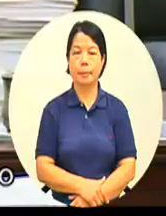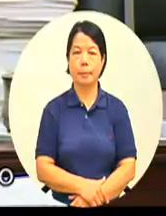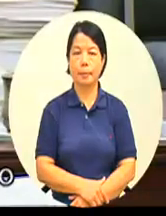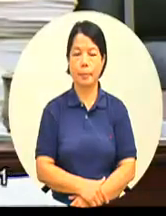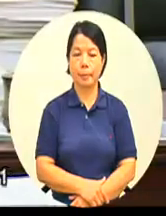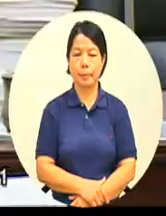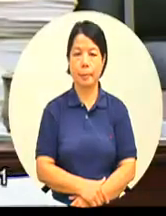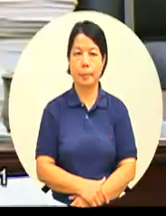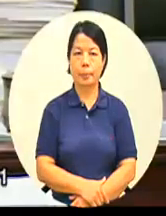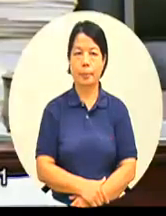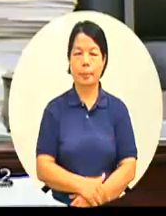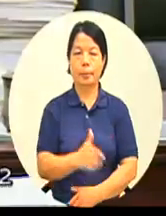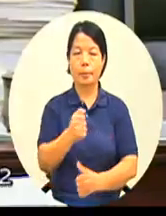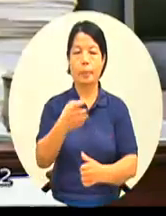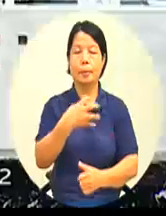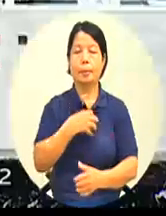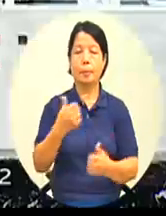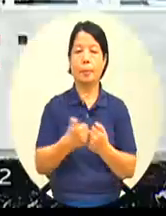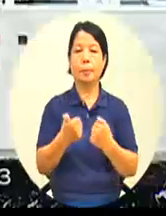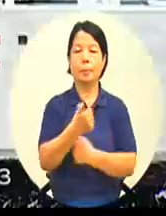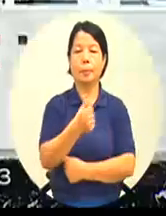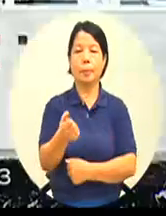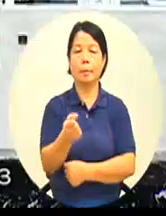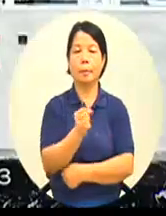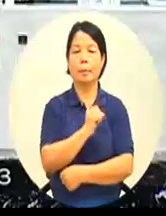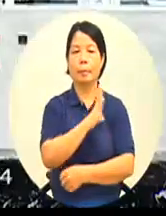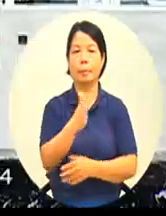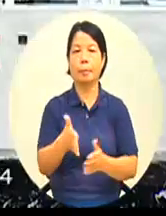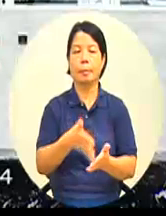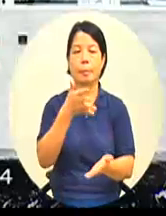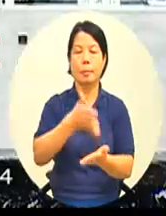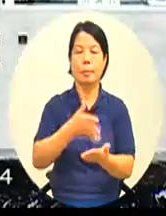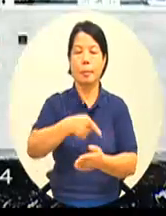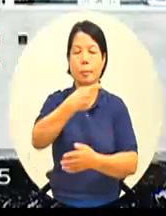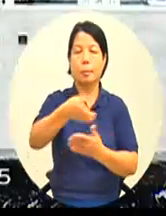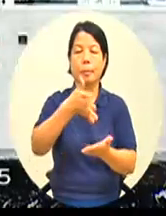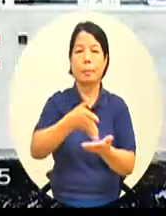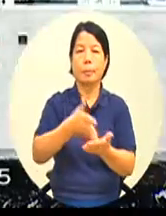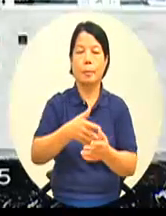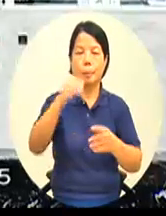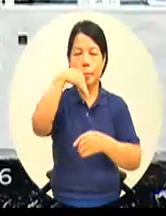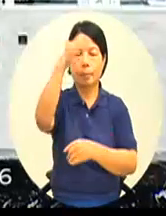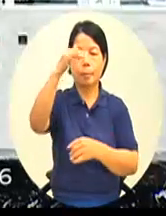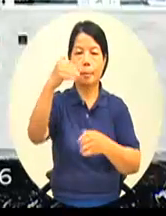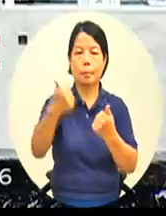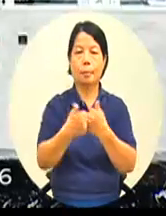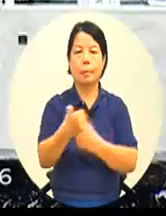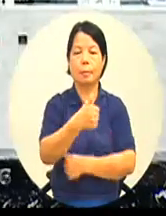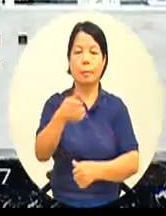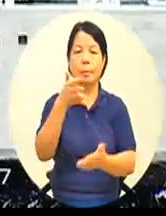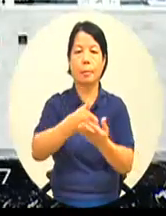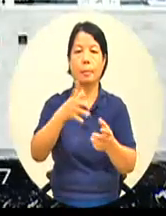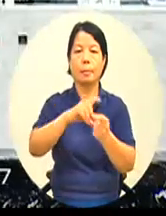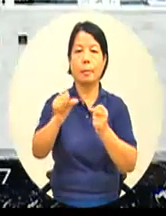好，谢谢吴怡正议员的执行。接下来执行的议员是高敏玲议员，时间15分钟。